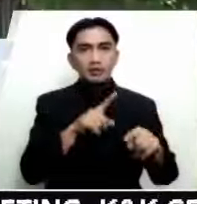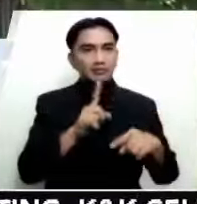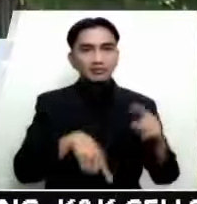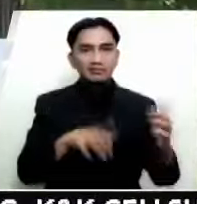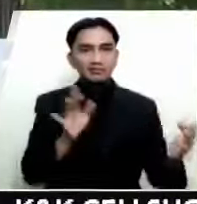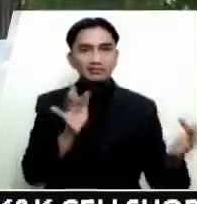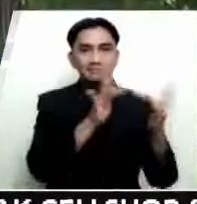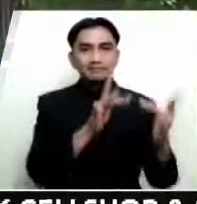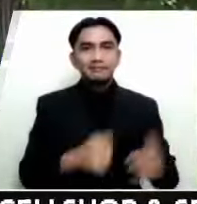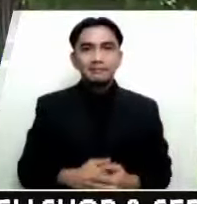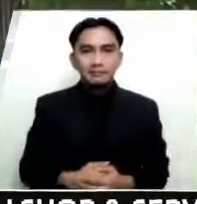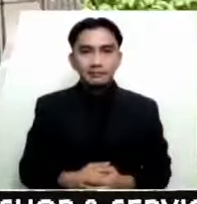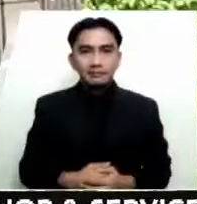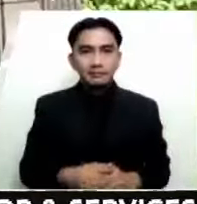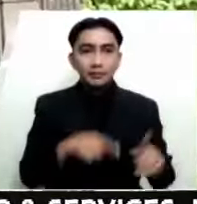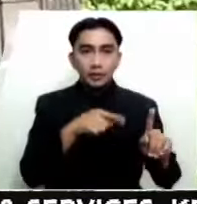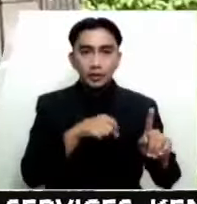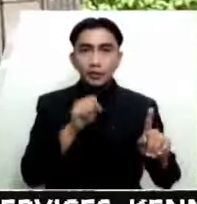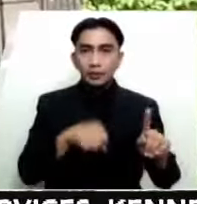naman daw siyang mag-email sa